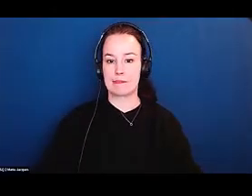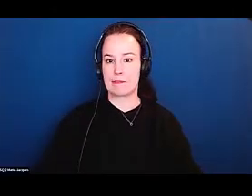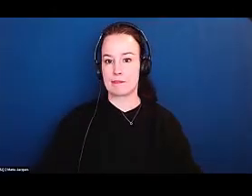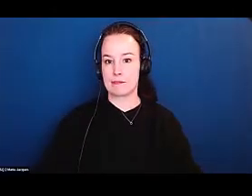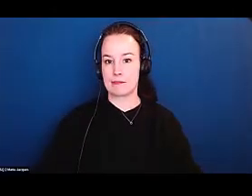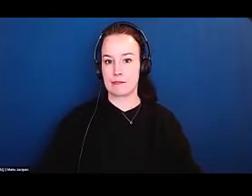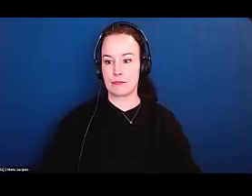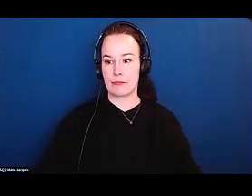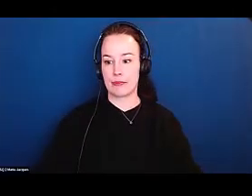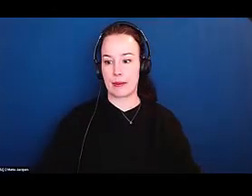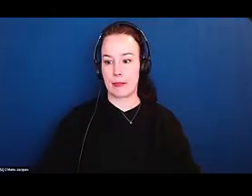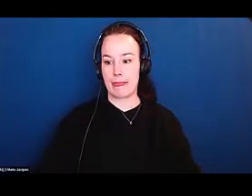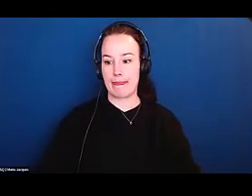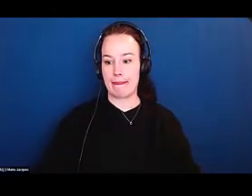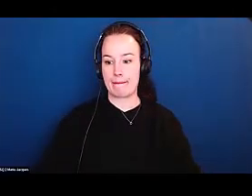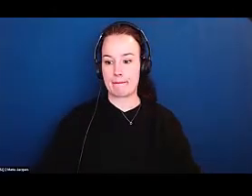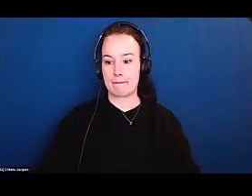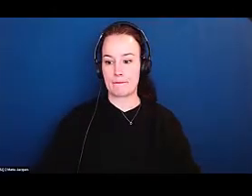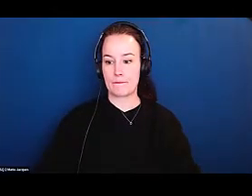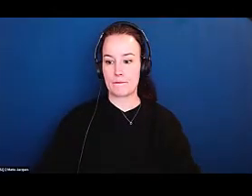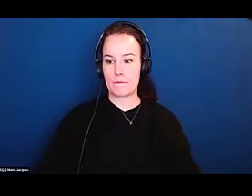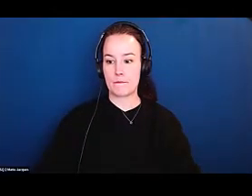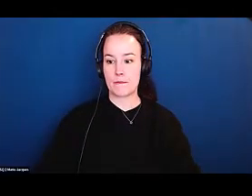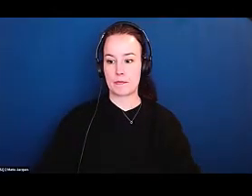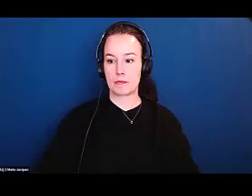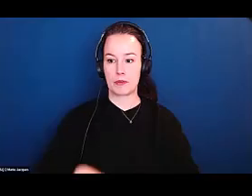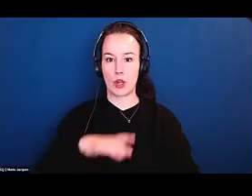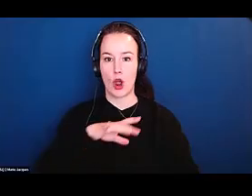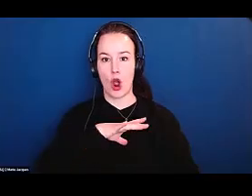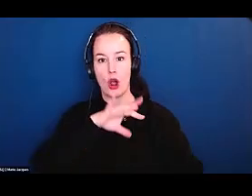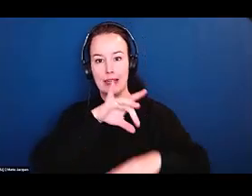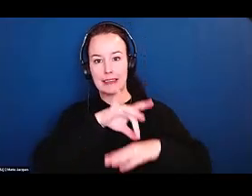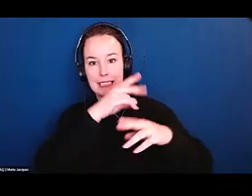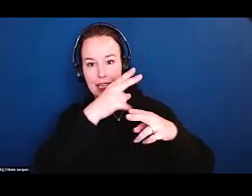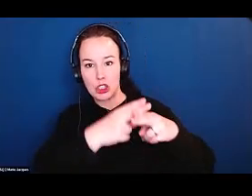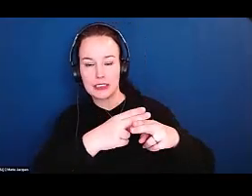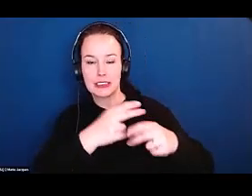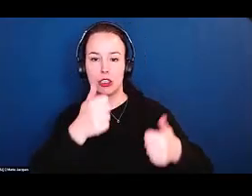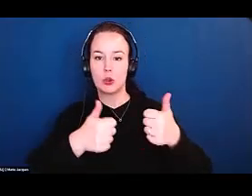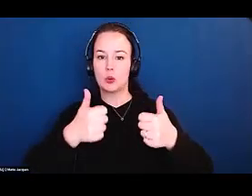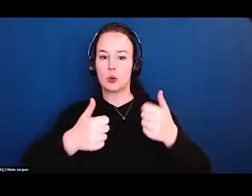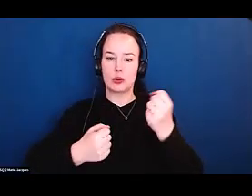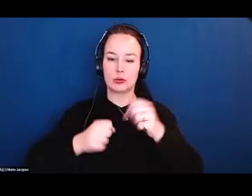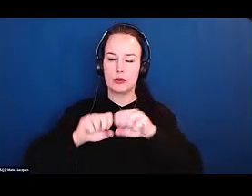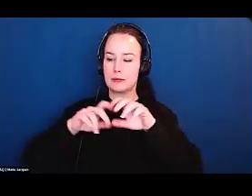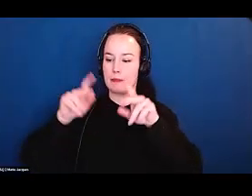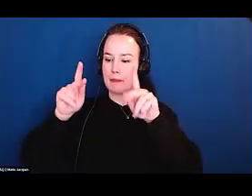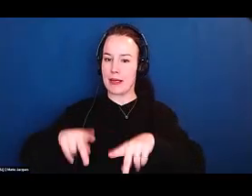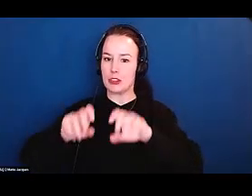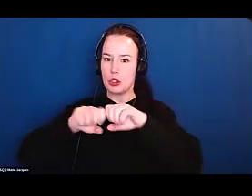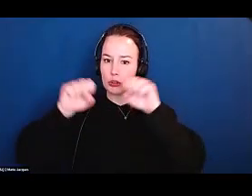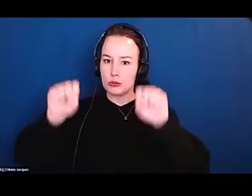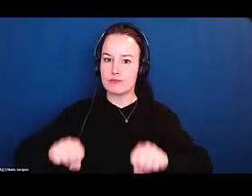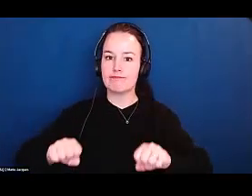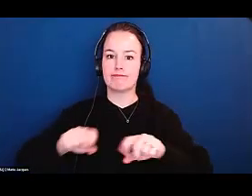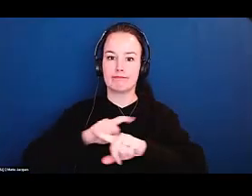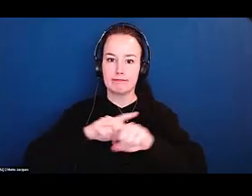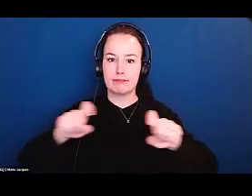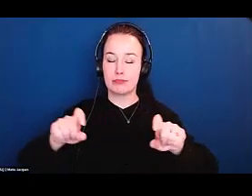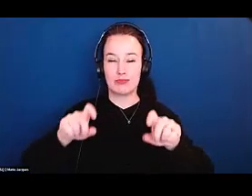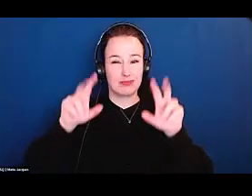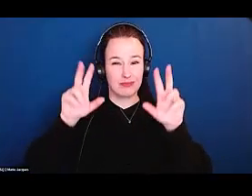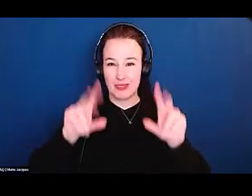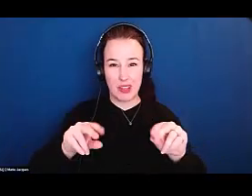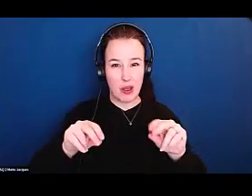On ne parle pas de personnes qui ont reçu des diagnostics et qui ont des systèmes de support. On parle